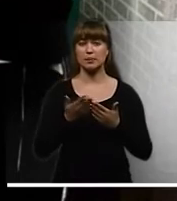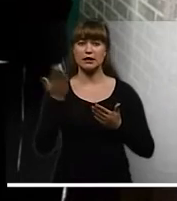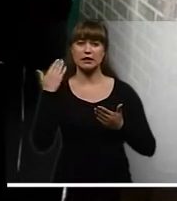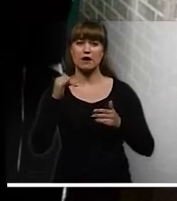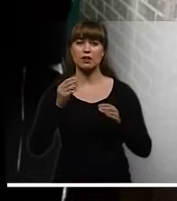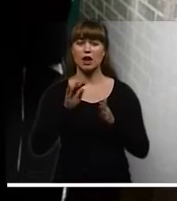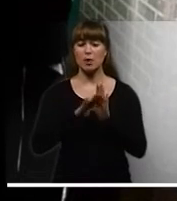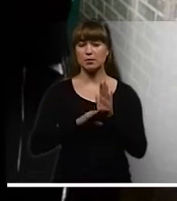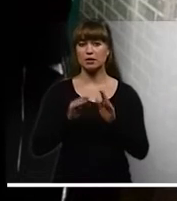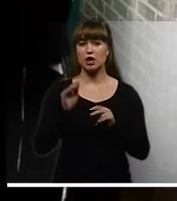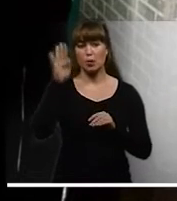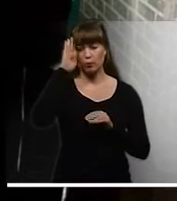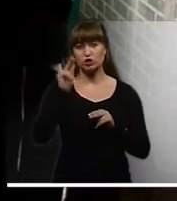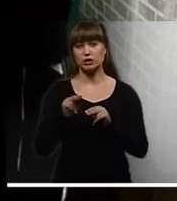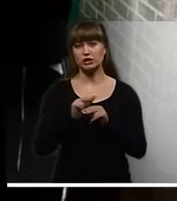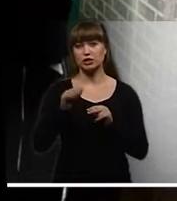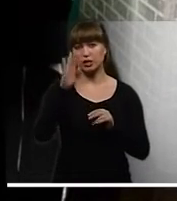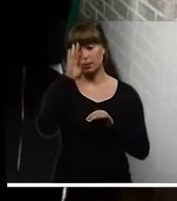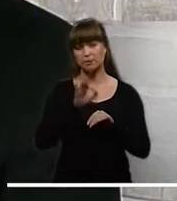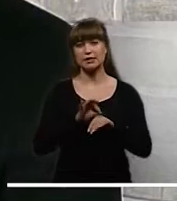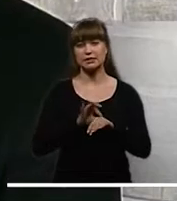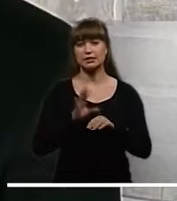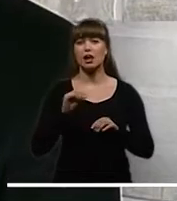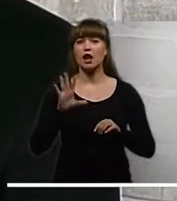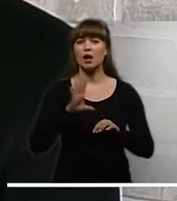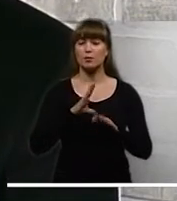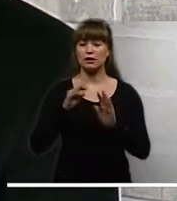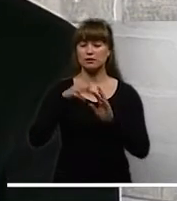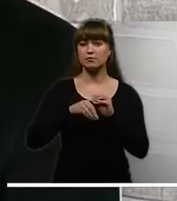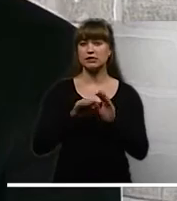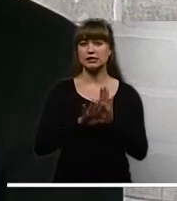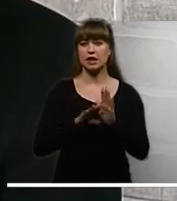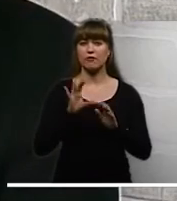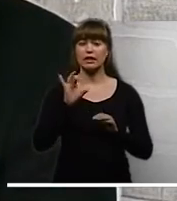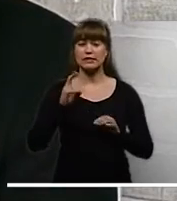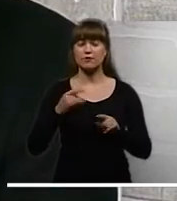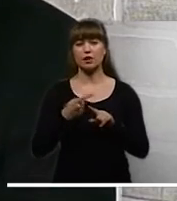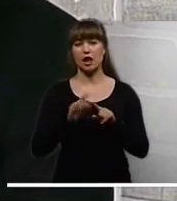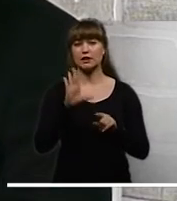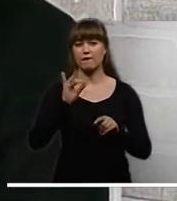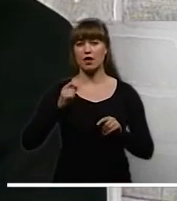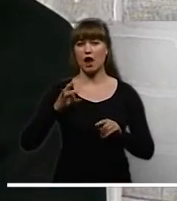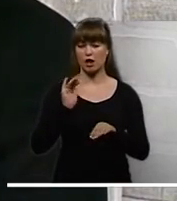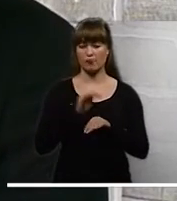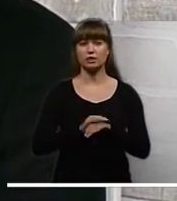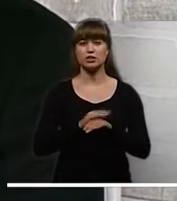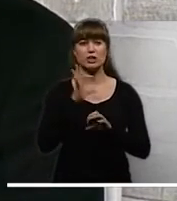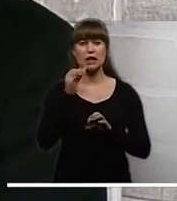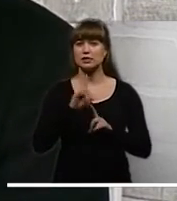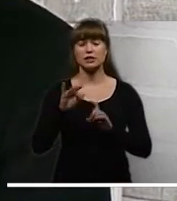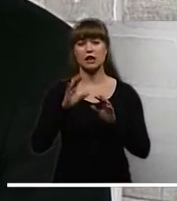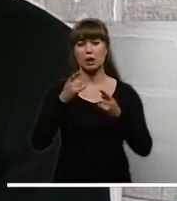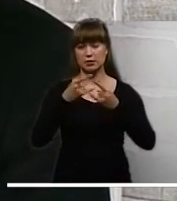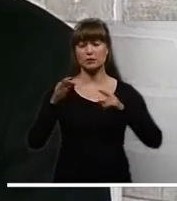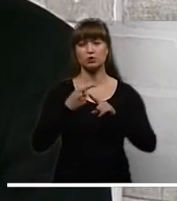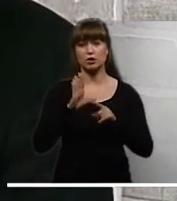которыми у мужчин лечили простатит, оказалось, что в их состав входил сильденафил, а это Виагра фактически. Не сказали по